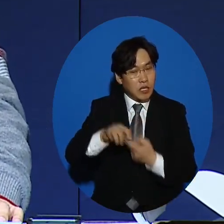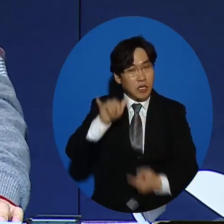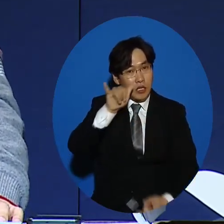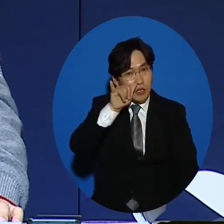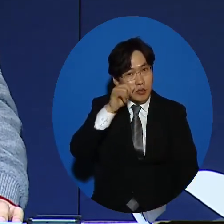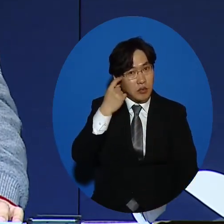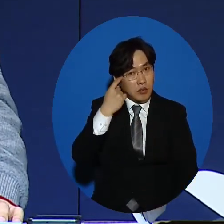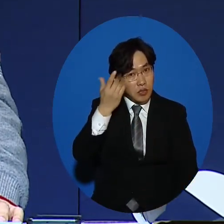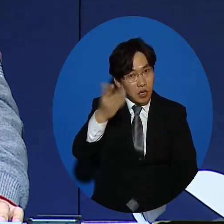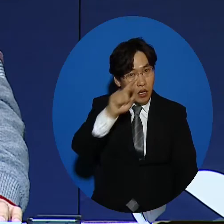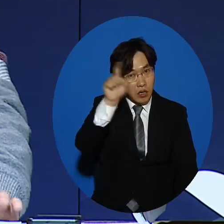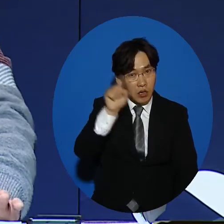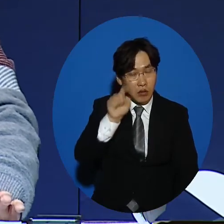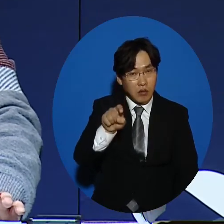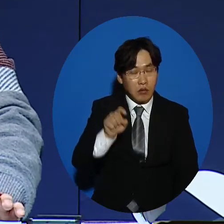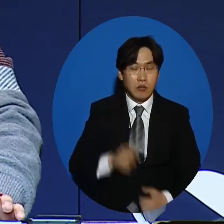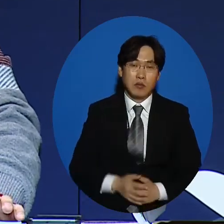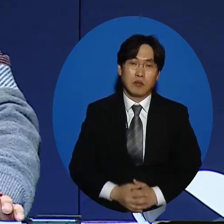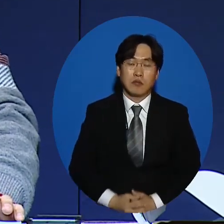있었나요?